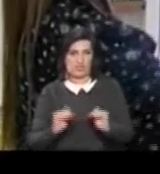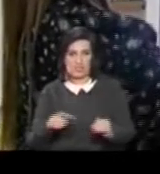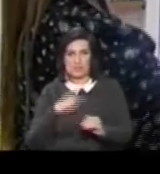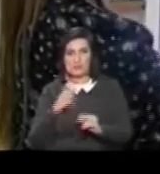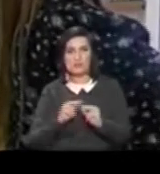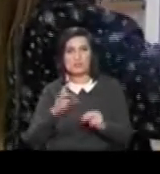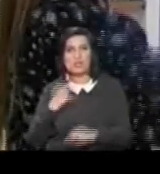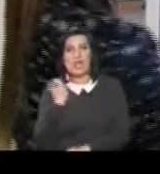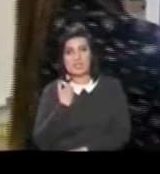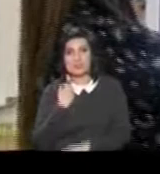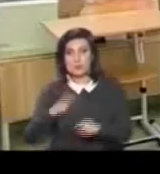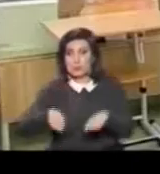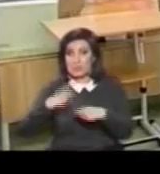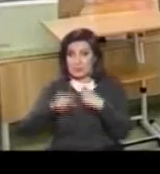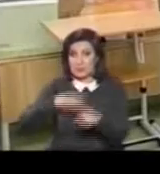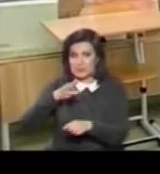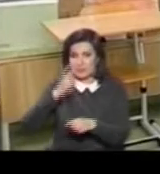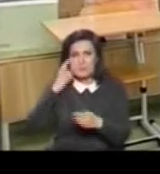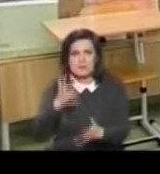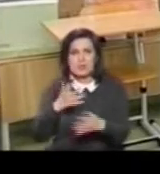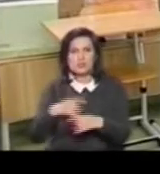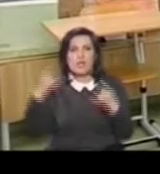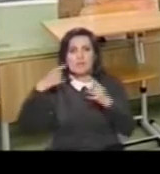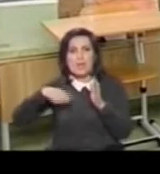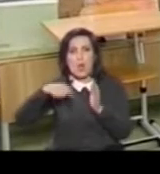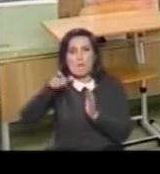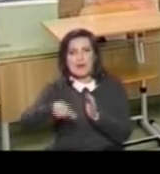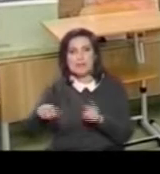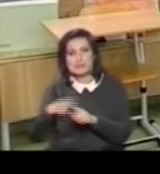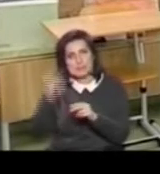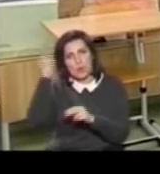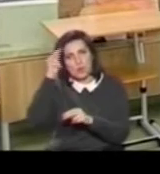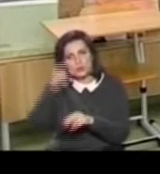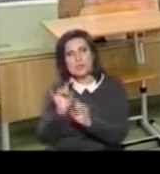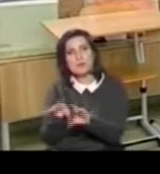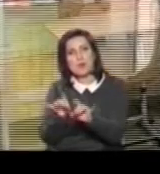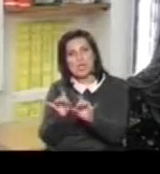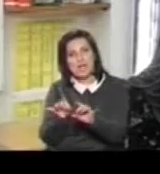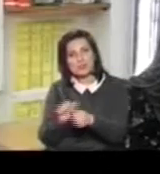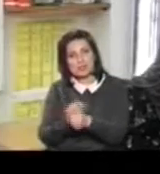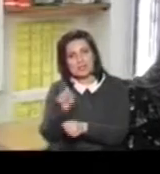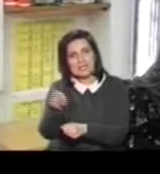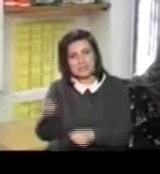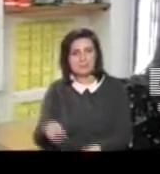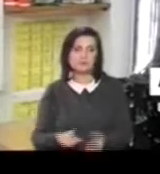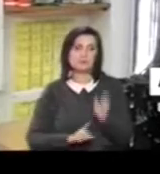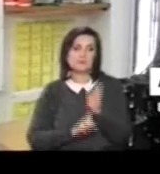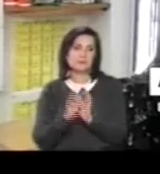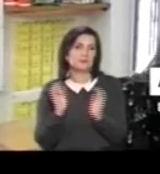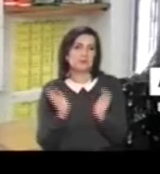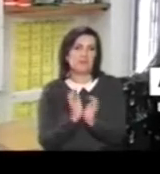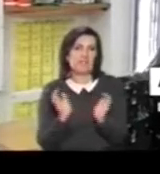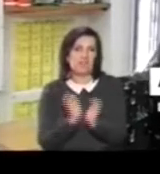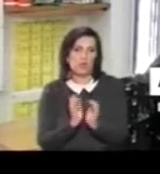Аби передати це через камеру, вона уявляє, що телеоператори – це її учні, тож пояснює матеріал їм. Ми починаємо з